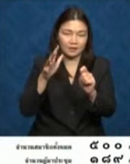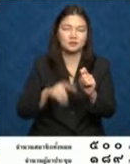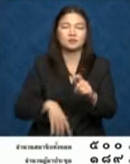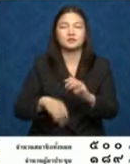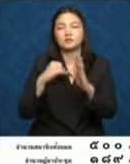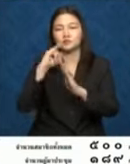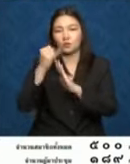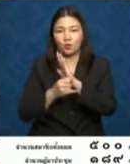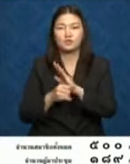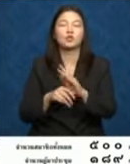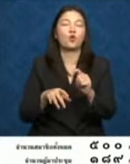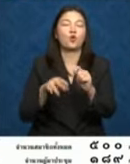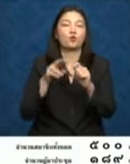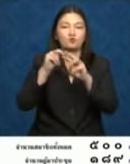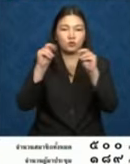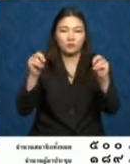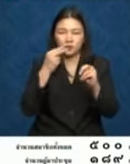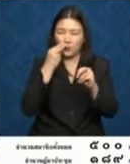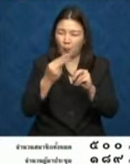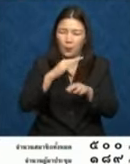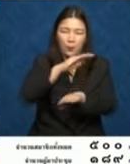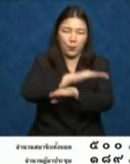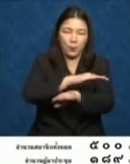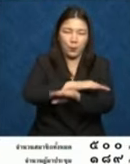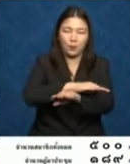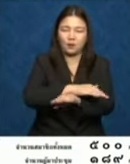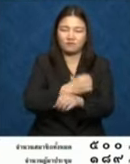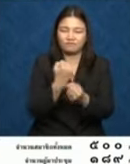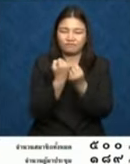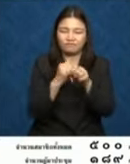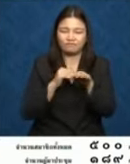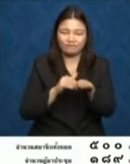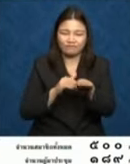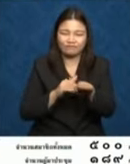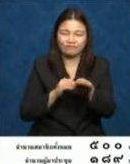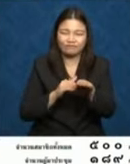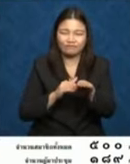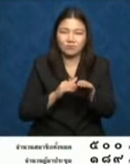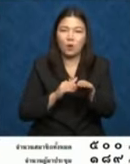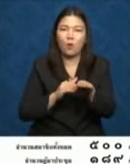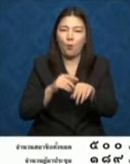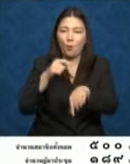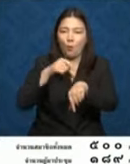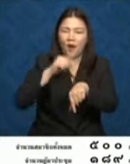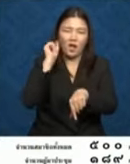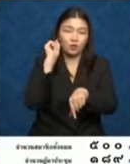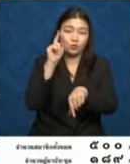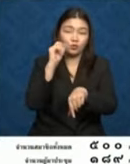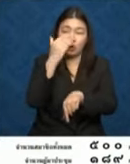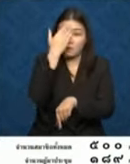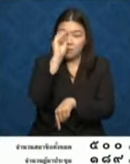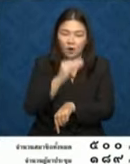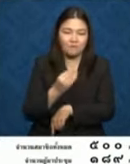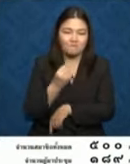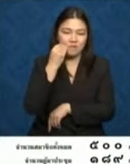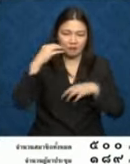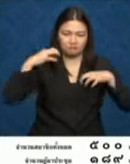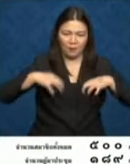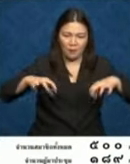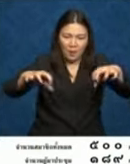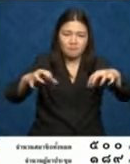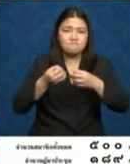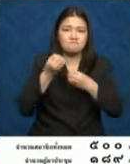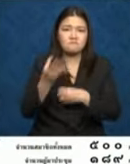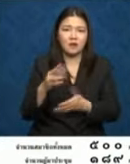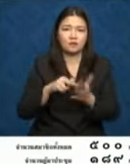ดนนทบุรีนะครับมีการจราจรที่หนาแน่นและติดขัดในช่วงเวลาเร่งด่วนนะครับ เนื่องจากเป็นพื้นที่หมู่บ้านเยอะจึงขอปรึกษาว่าท